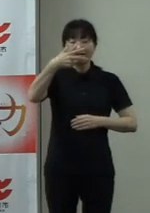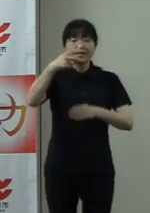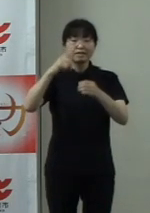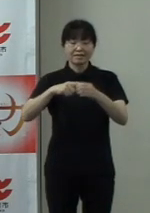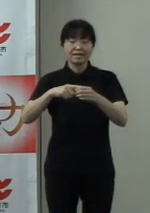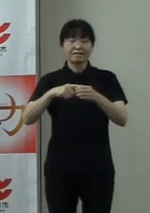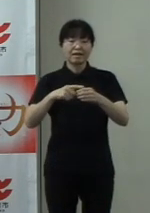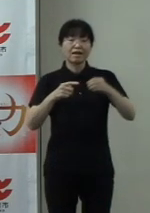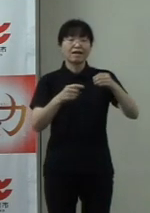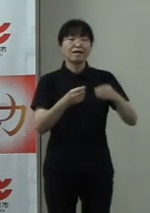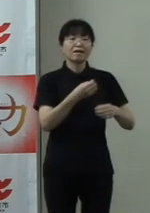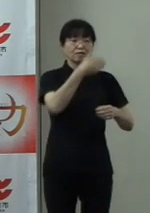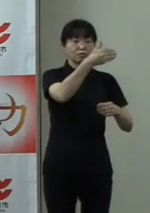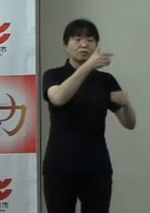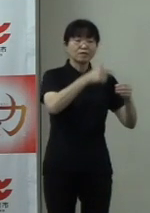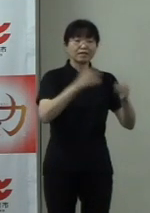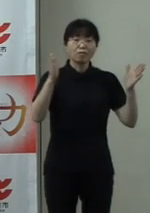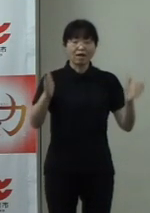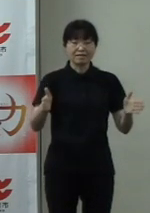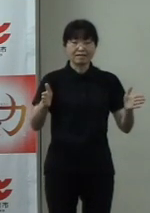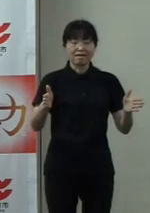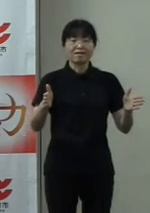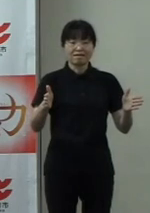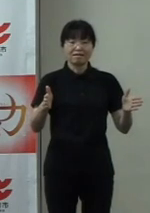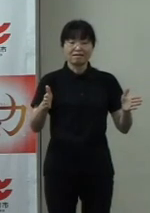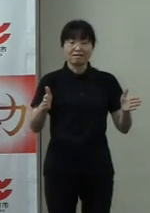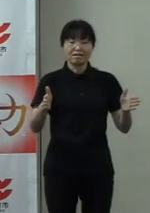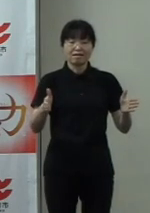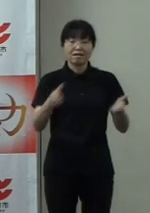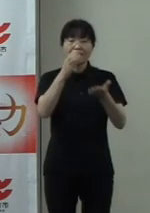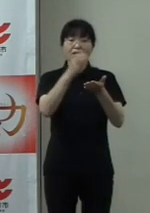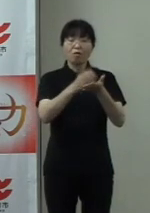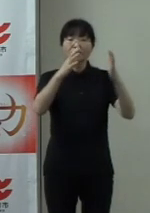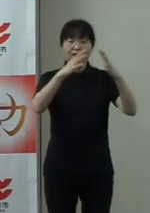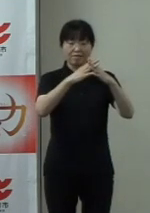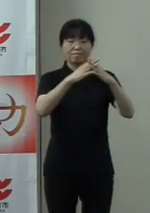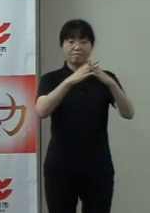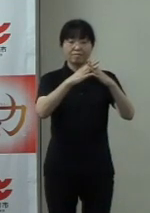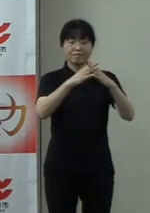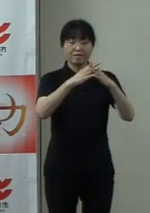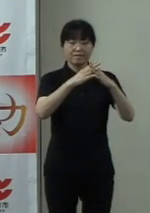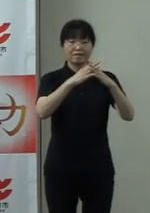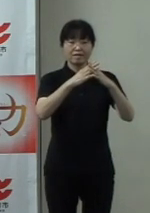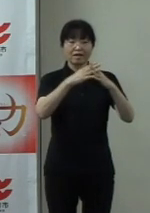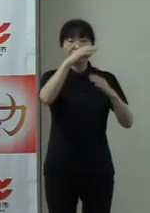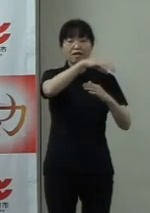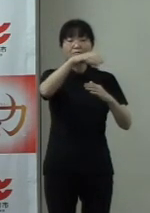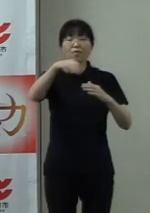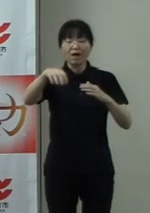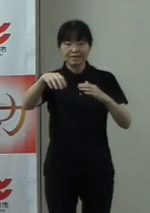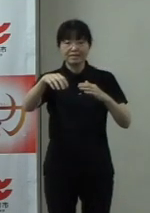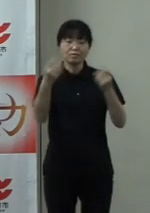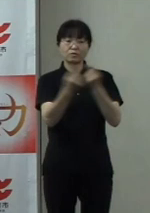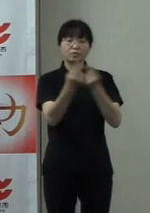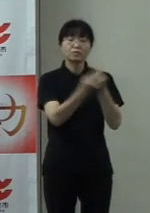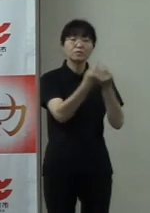から令和9年にかけて県指定重要文化財である御本殿をはじめ境内の小建物のご修